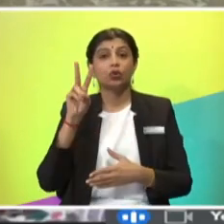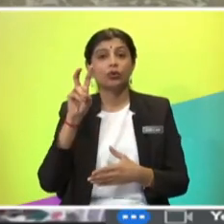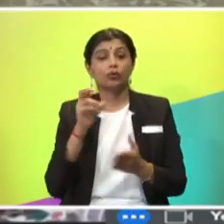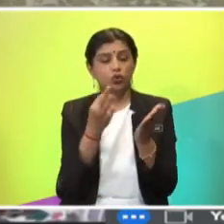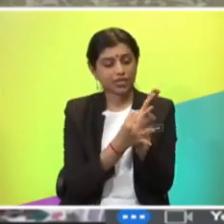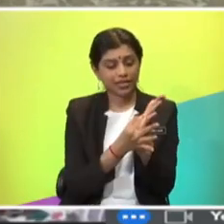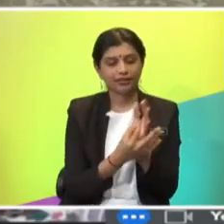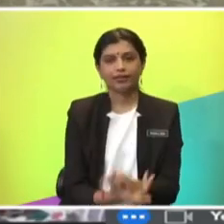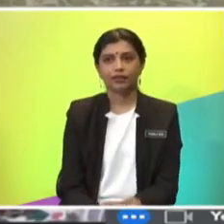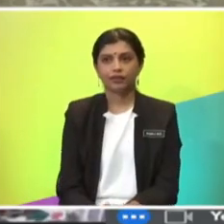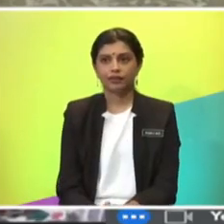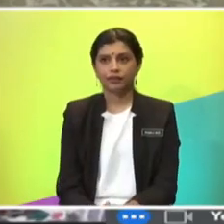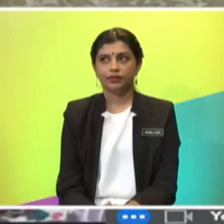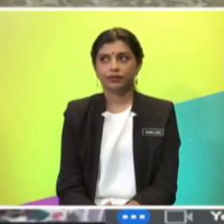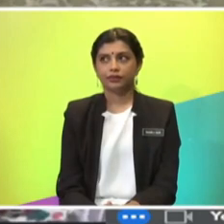RM1,215.20.